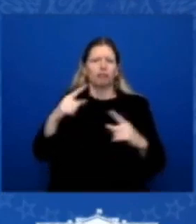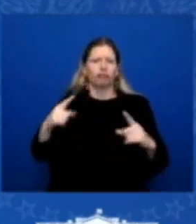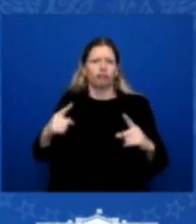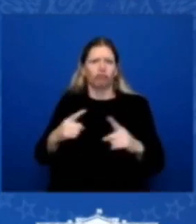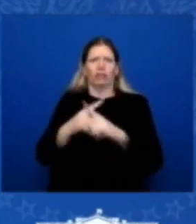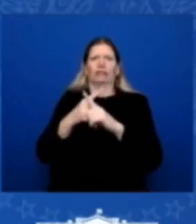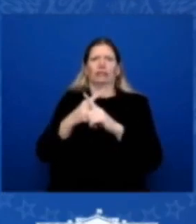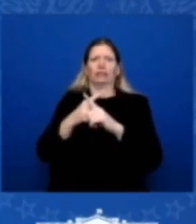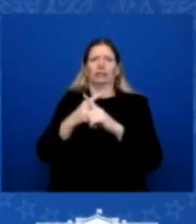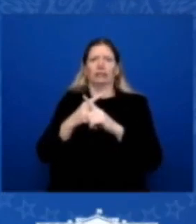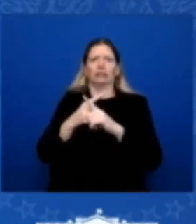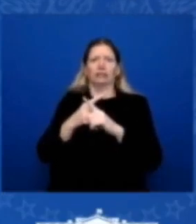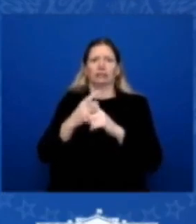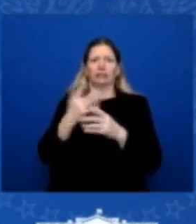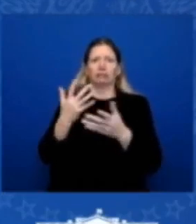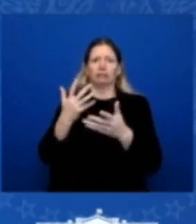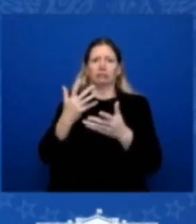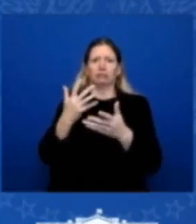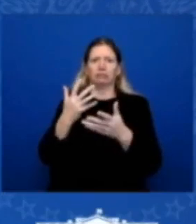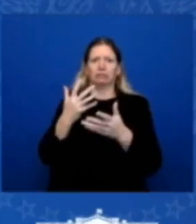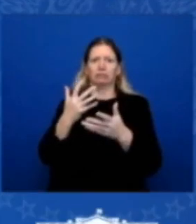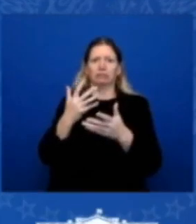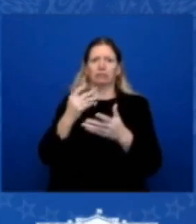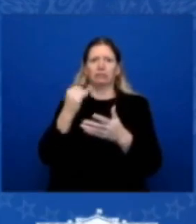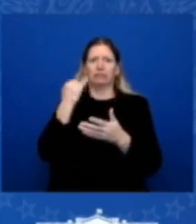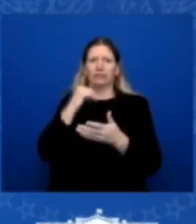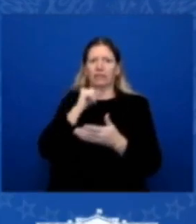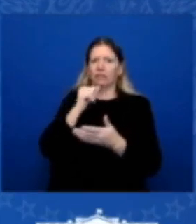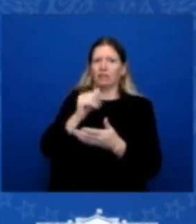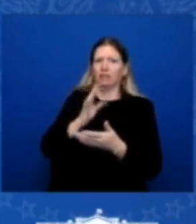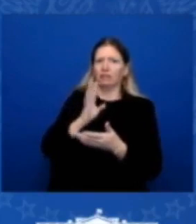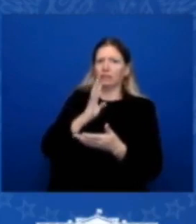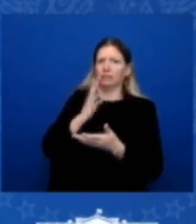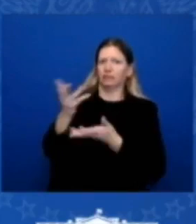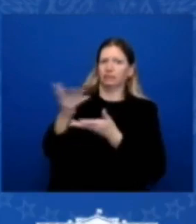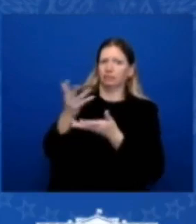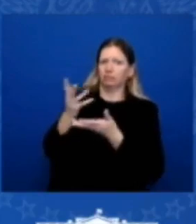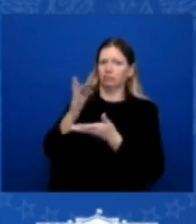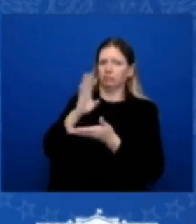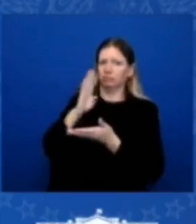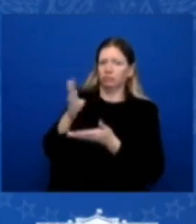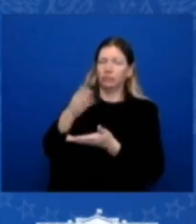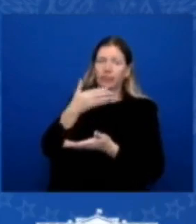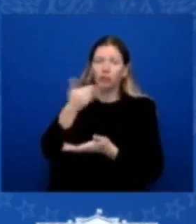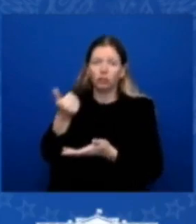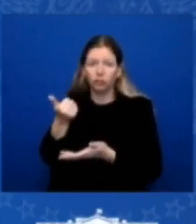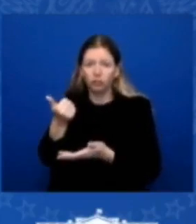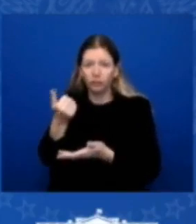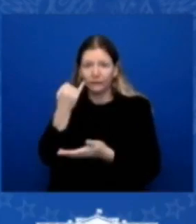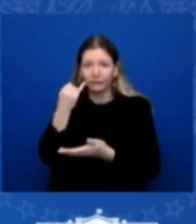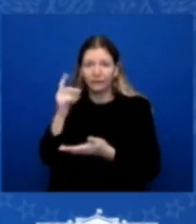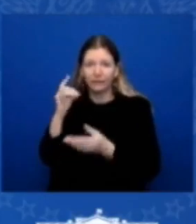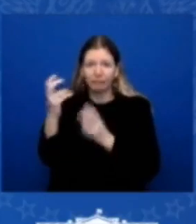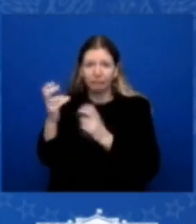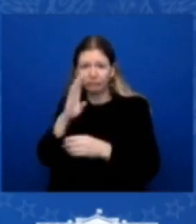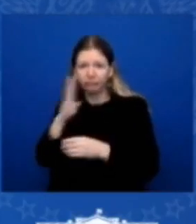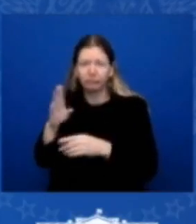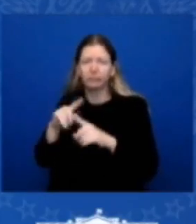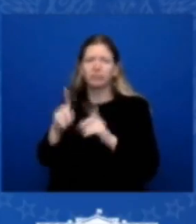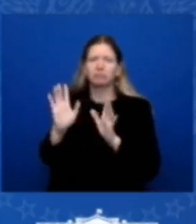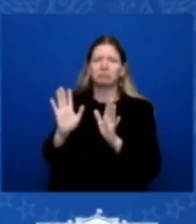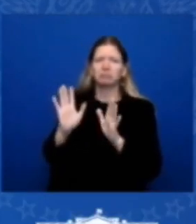Amerika ve Vietnam arasındaki ekonomik ilişkilerin genişletilmesi için önemli bir adım olduğunu vurguladı. Biden, iki